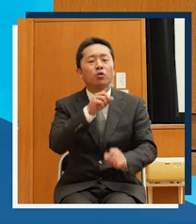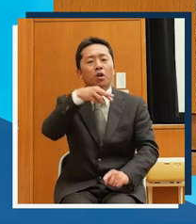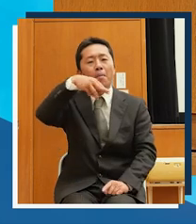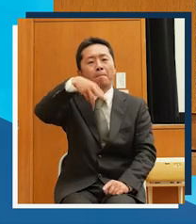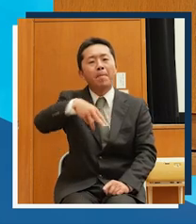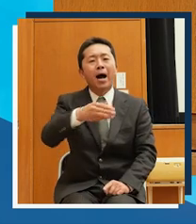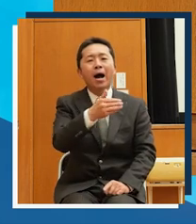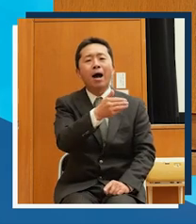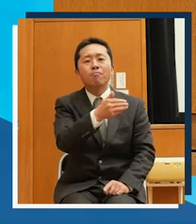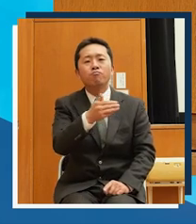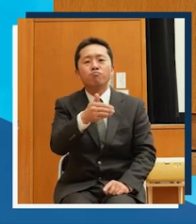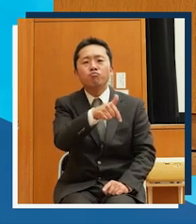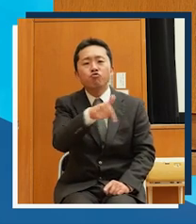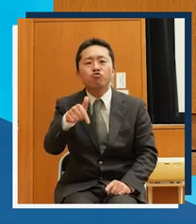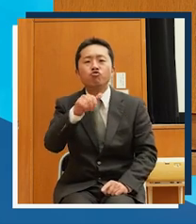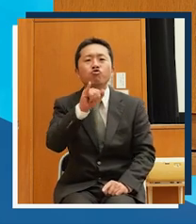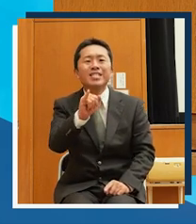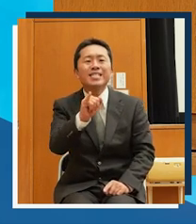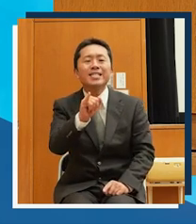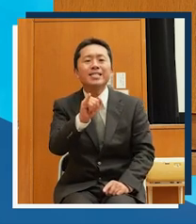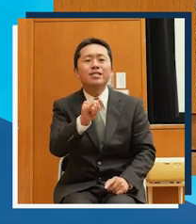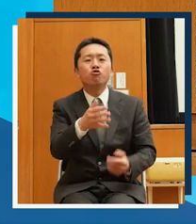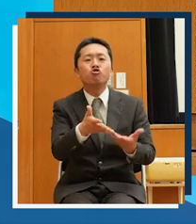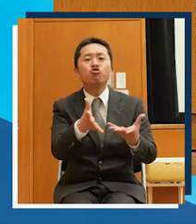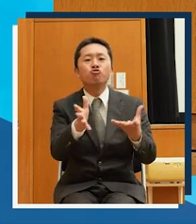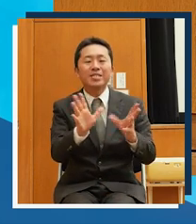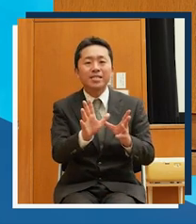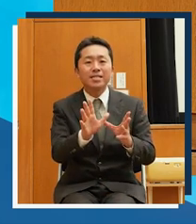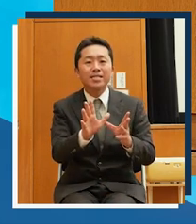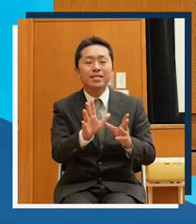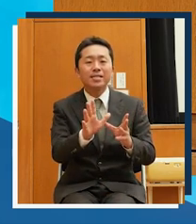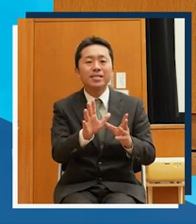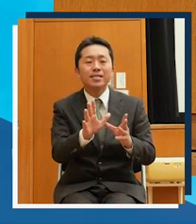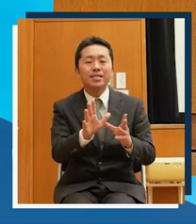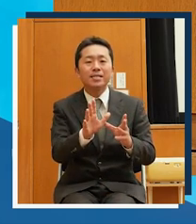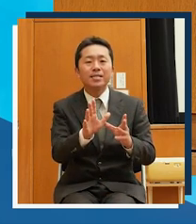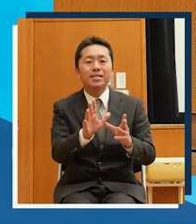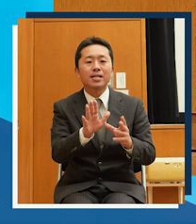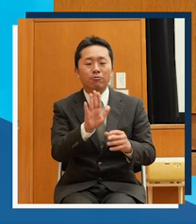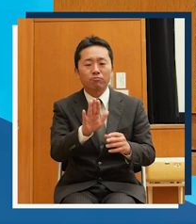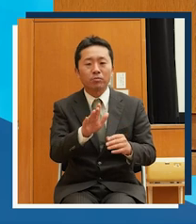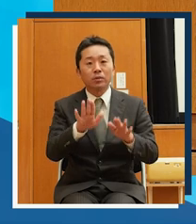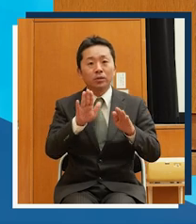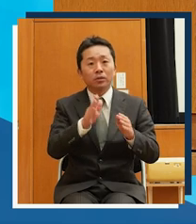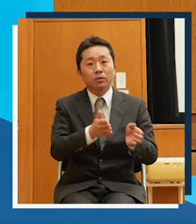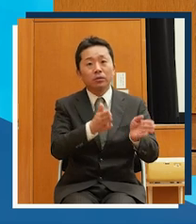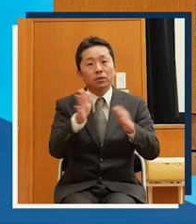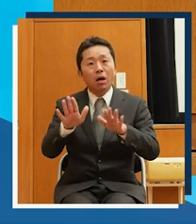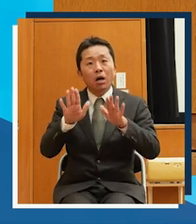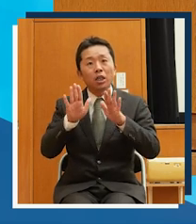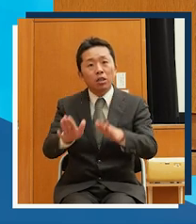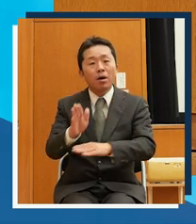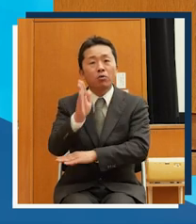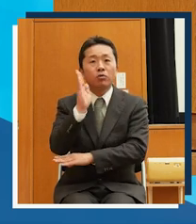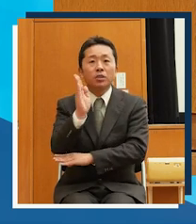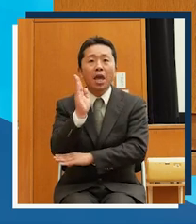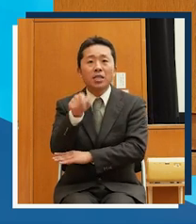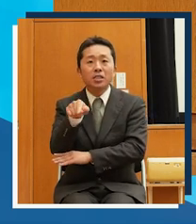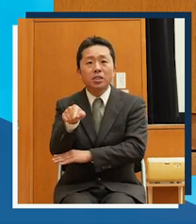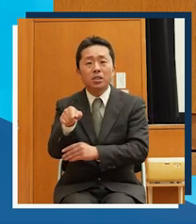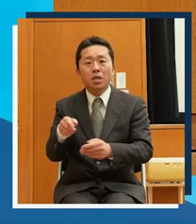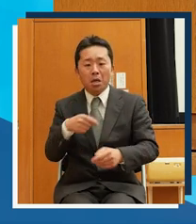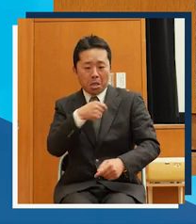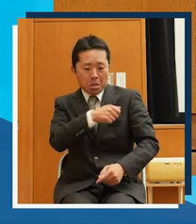を込めないといけないという今の政治にじゃあ魂がこってるんだろうかこれからの将来に魂がこってるんだろう